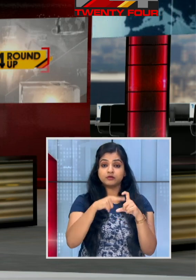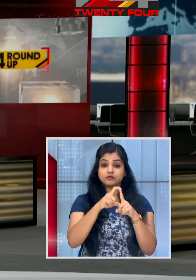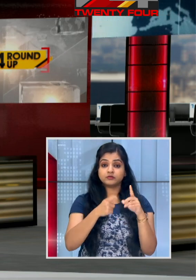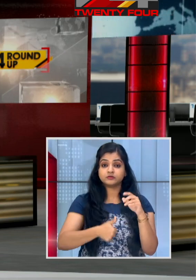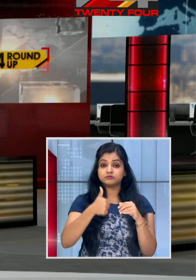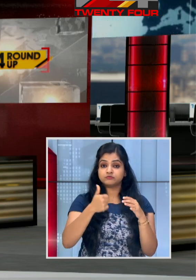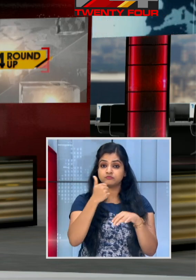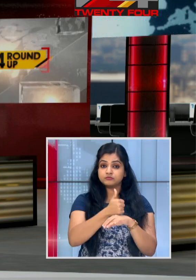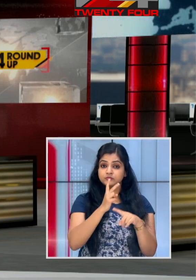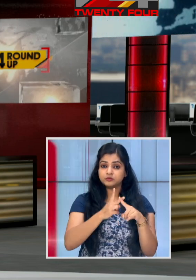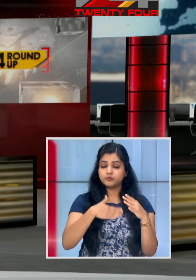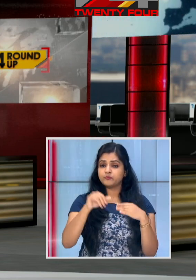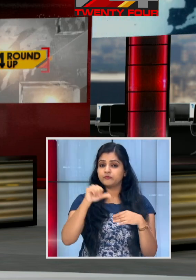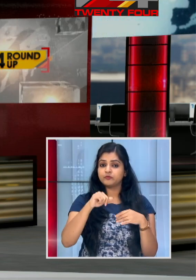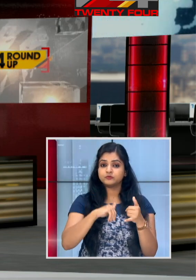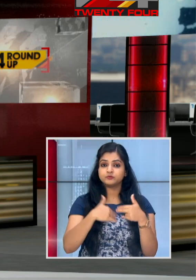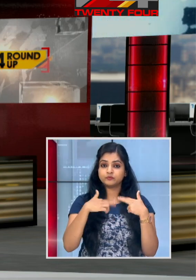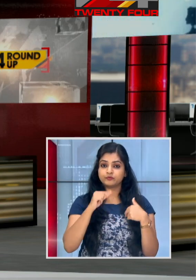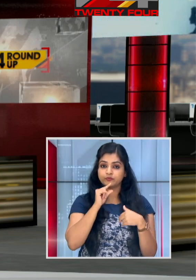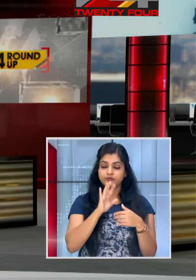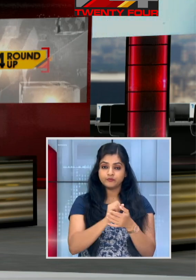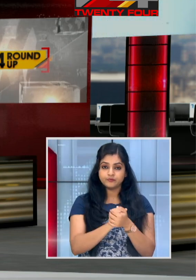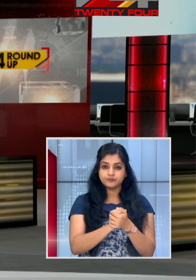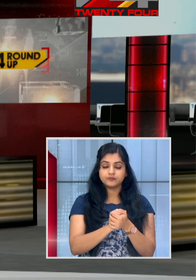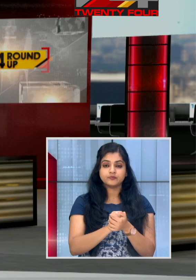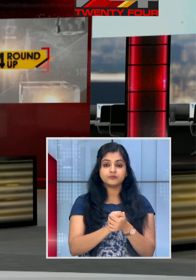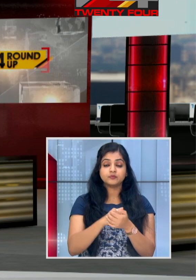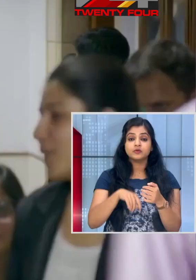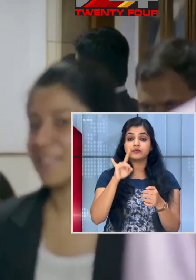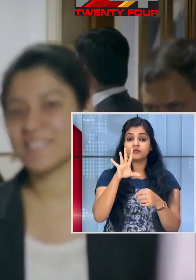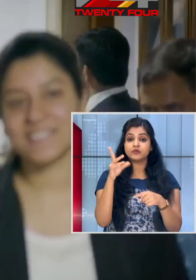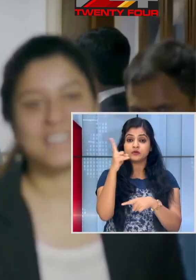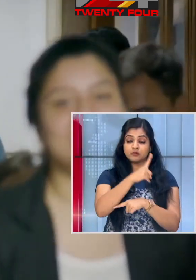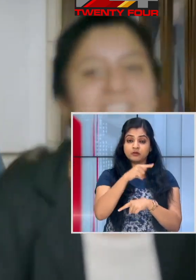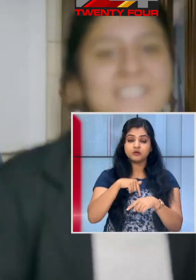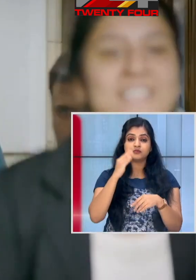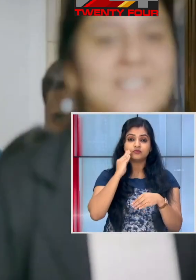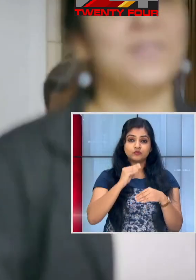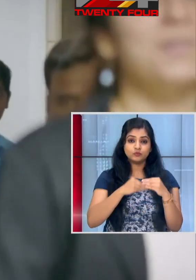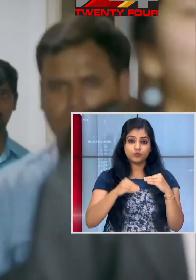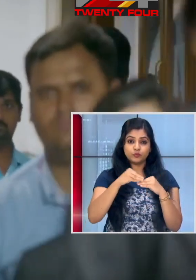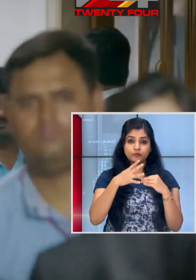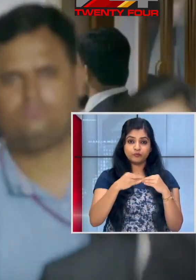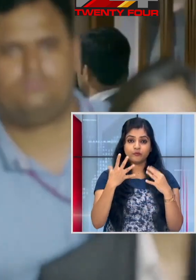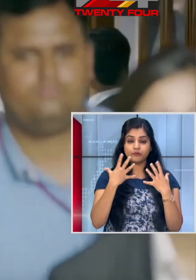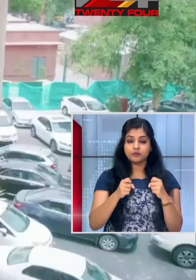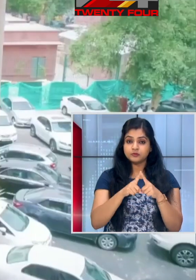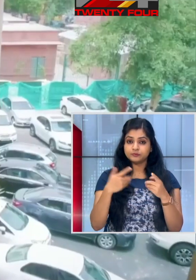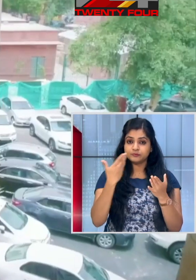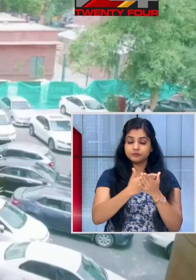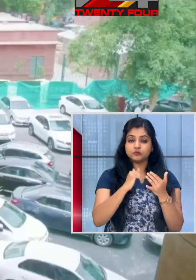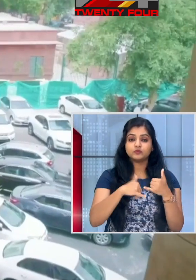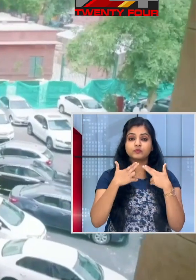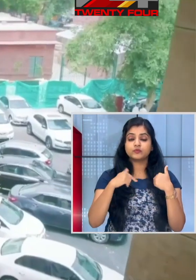എന്താണ്? തീർച്ചയായിട്ടും ആണ്, അദ്ദേഹത്തിന് കേവലം 15 ദിവസത്തെ സാവകാശം മാത്രമാണ് സുപ്രീം കോടതി